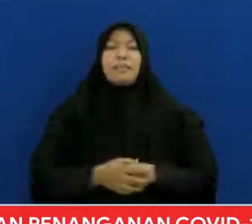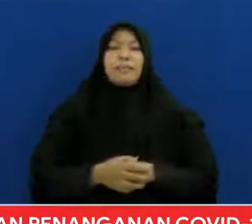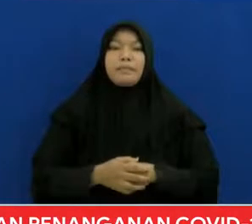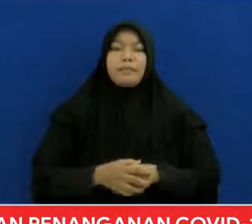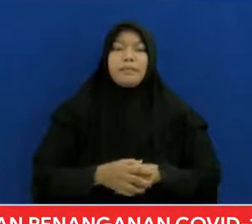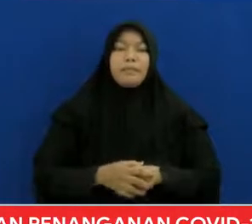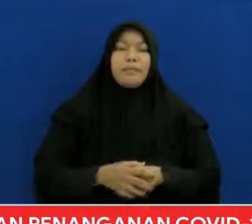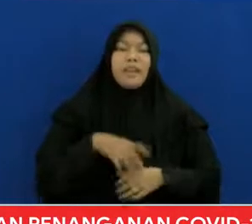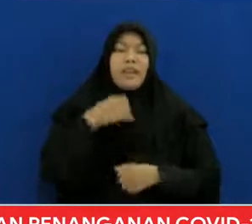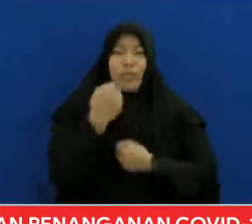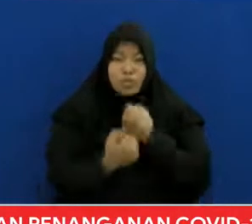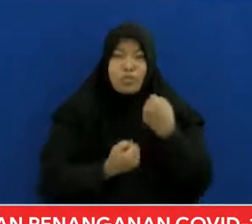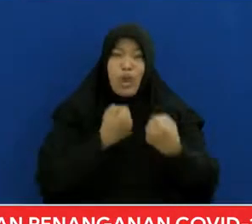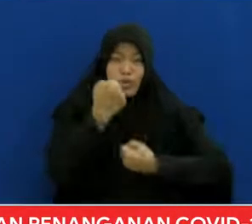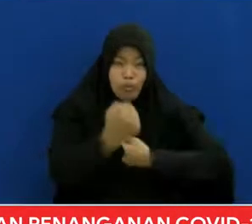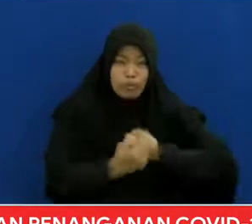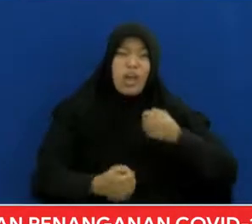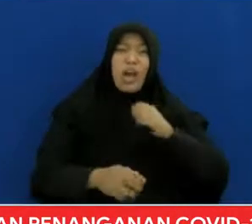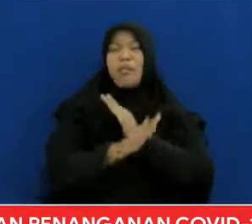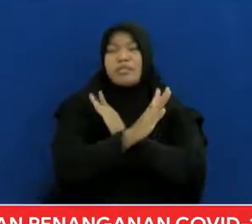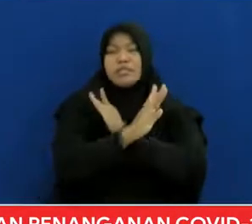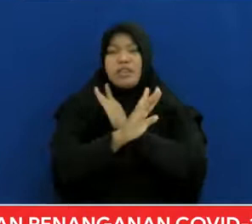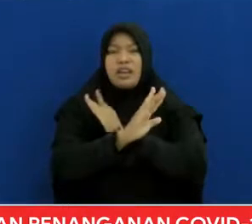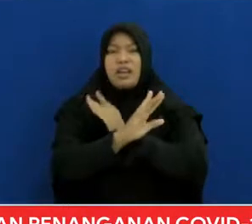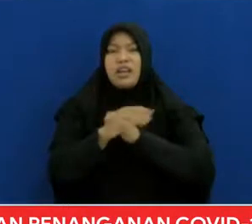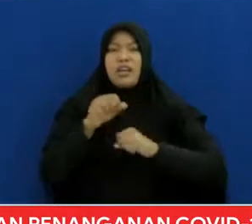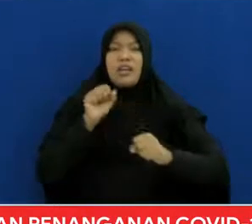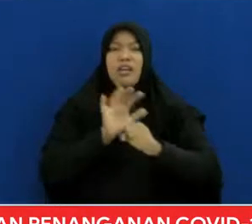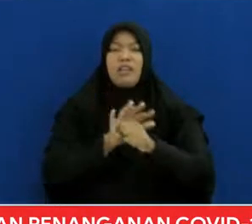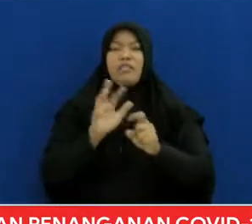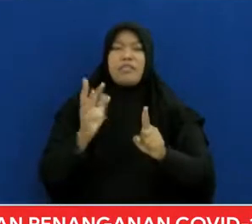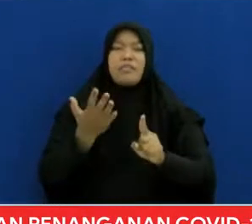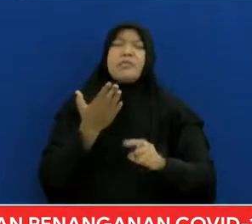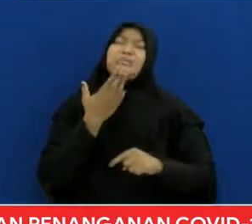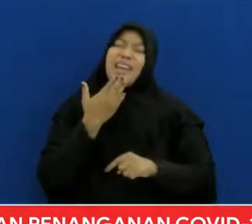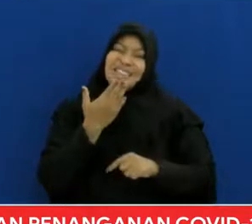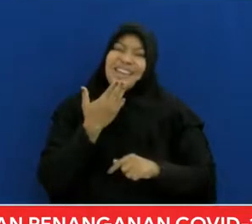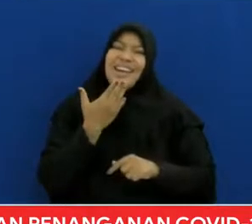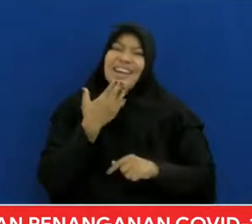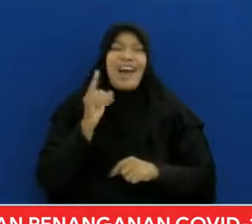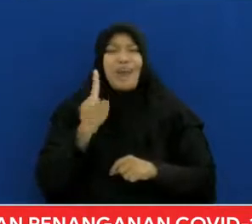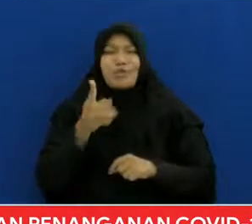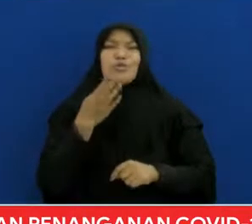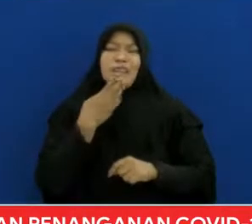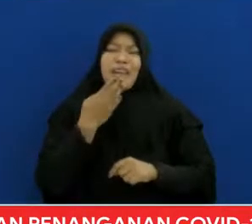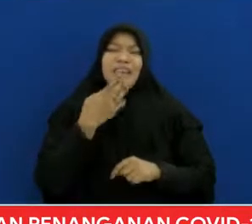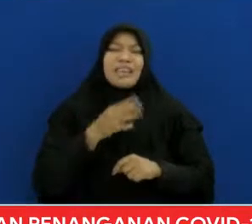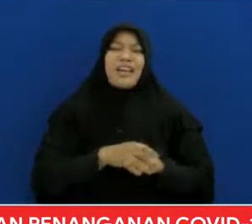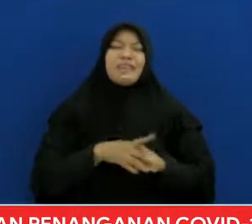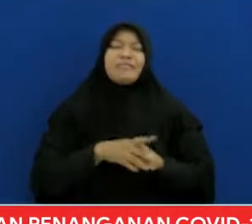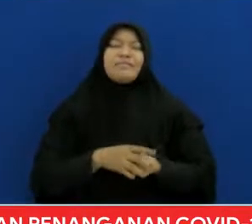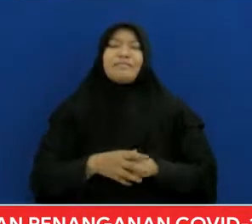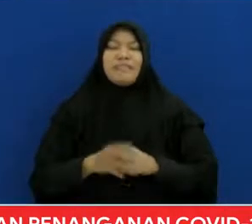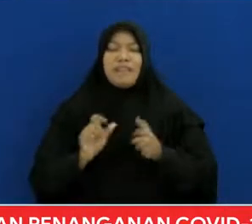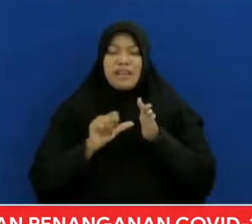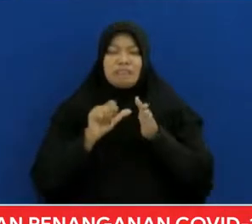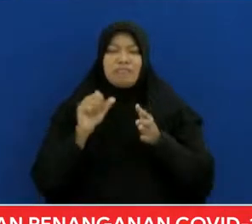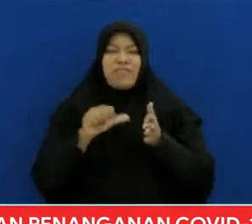Jadikan upaya-upaya pencegahan COVID-19 menjadi kebiasaan hidup kita sehari-hari pada masa tanggap darurat